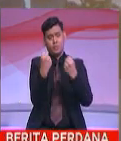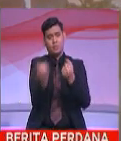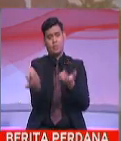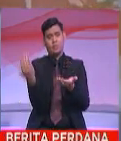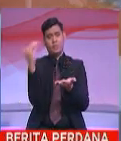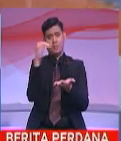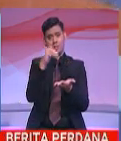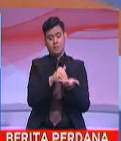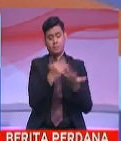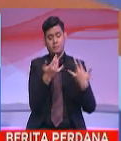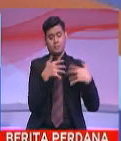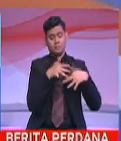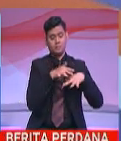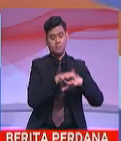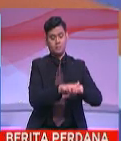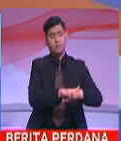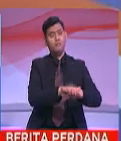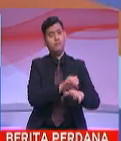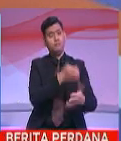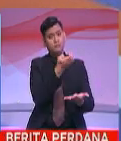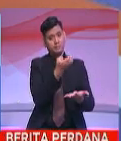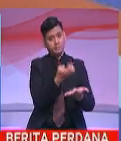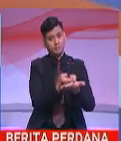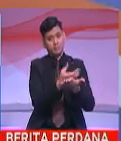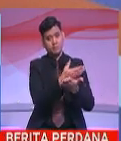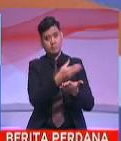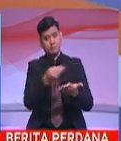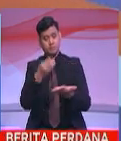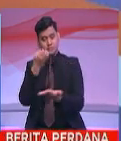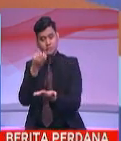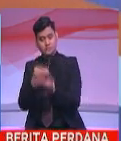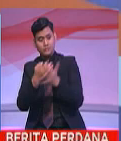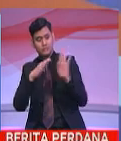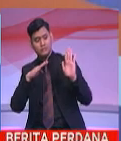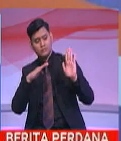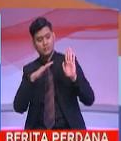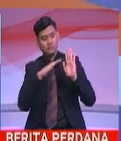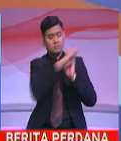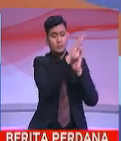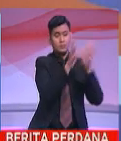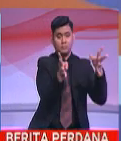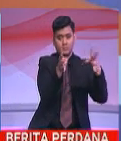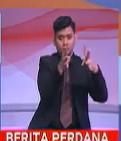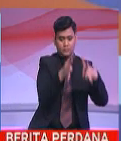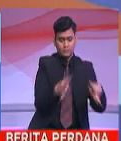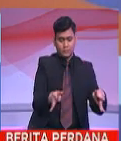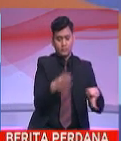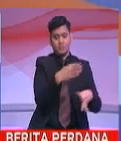integrasi ekonomi serantau dan menyuburkan lagi pertumbuhan ekonomi ASEAN dan Korea Selatan.